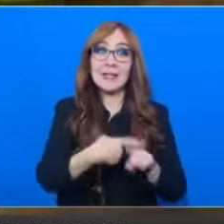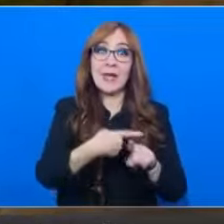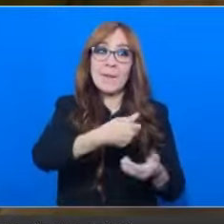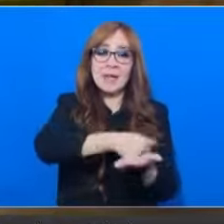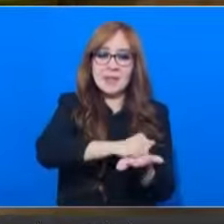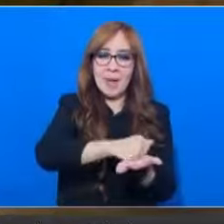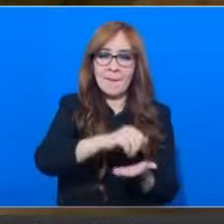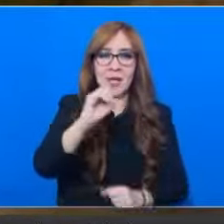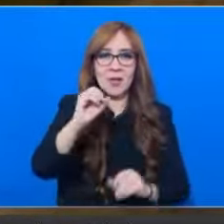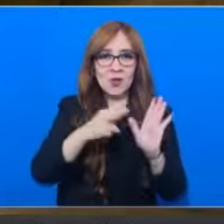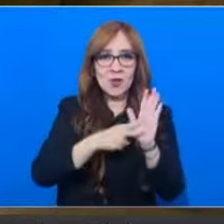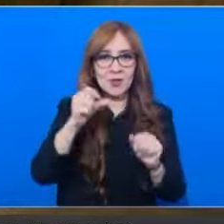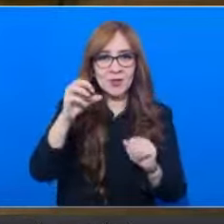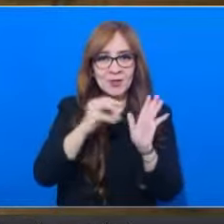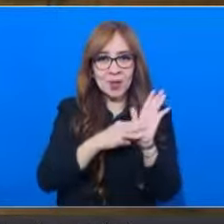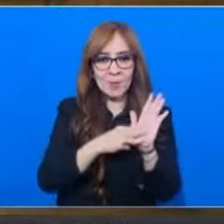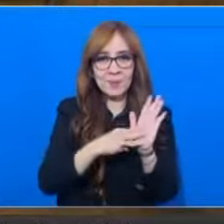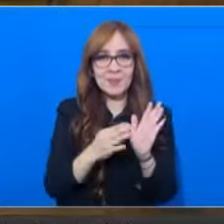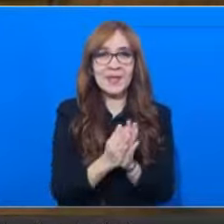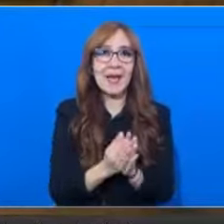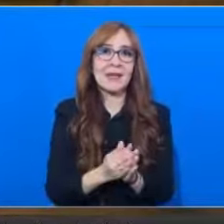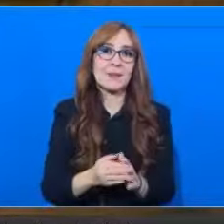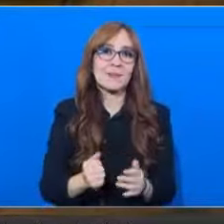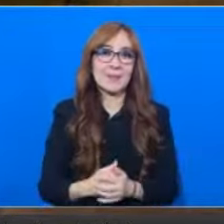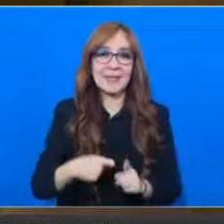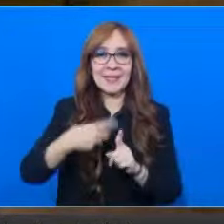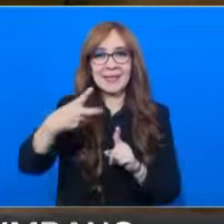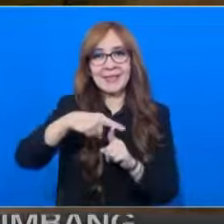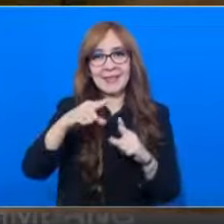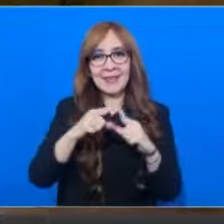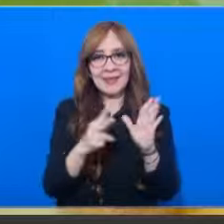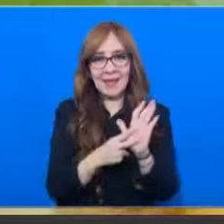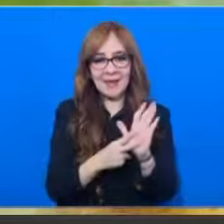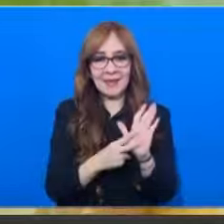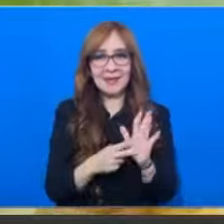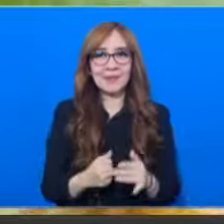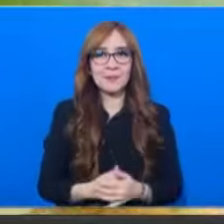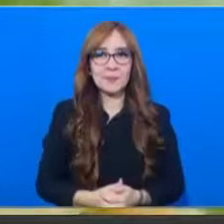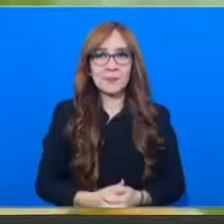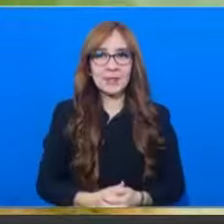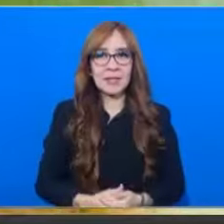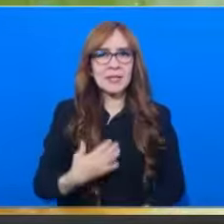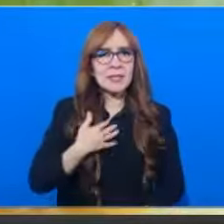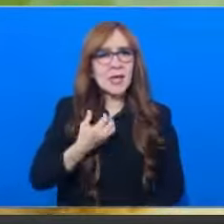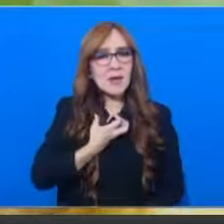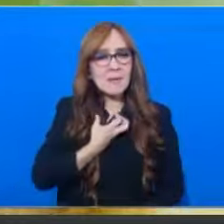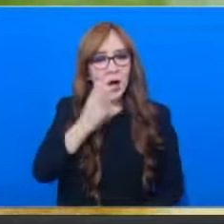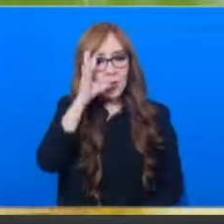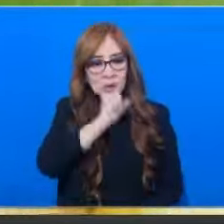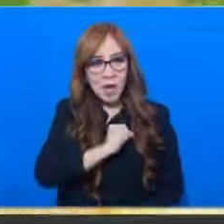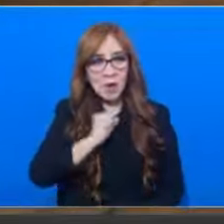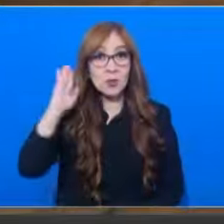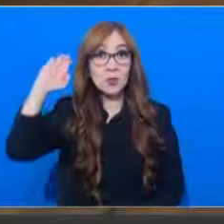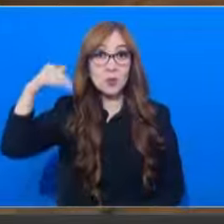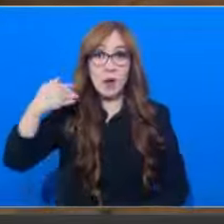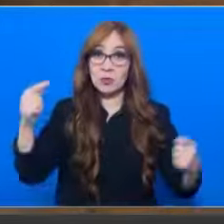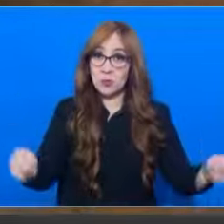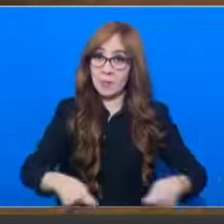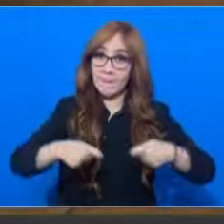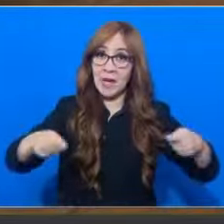bakar. Yeay, yuk kita coba. Nah, ini dari tadi yang bikin saya penasaran ketika proses pembuatan adalah